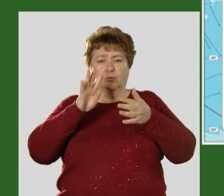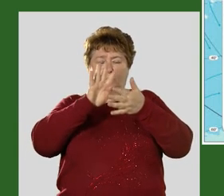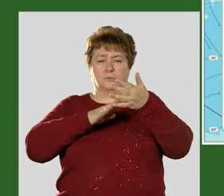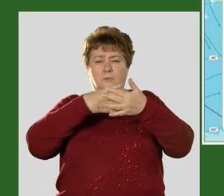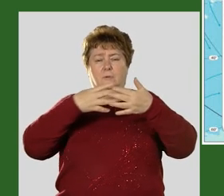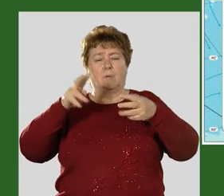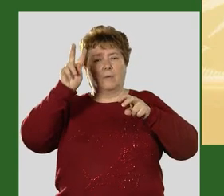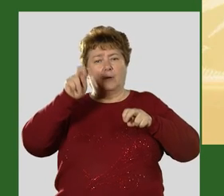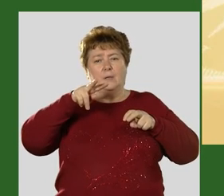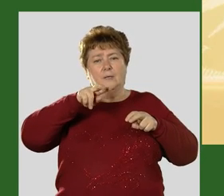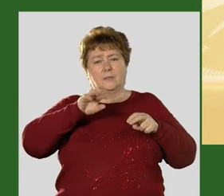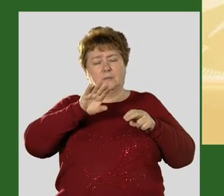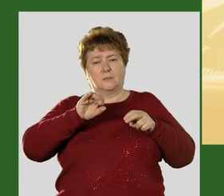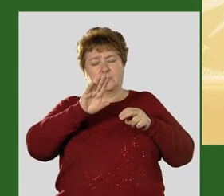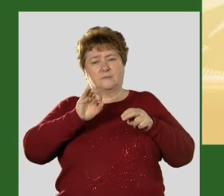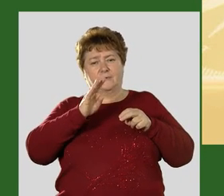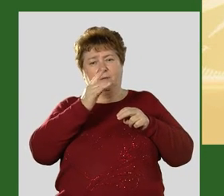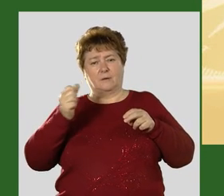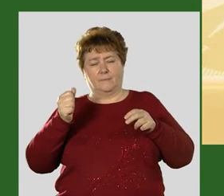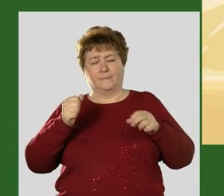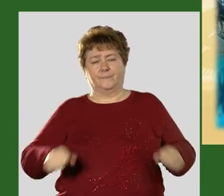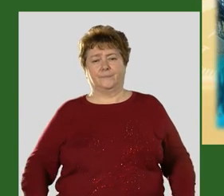по теме «Литосфера».